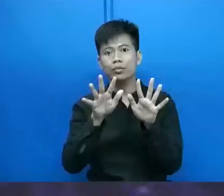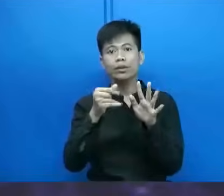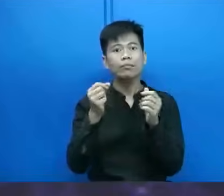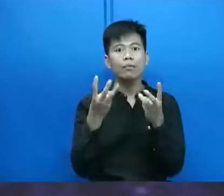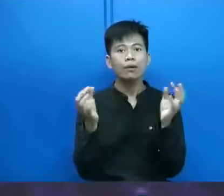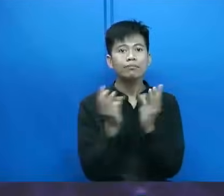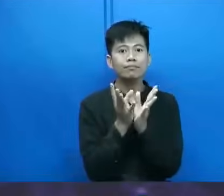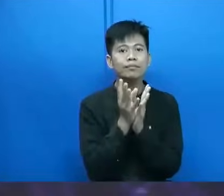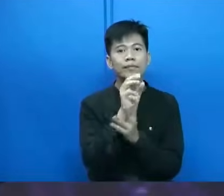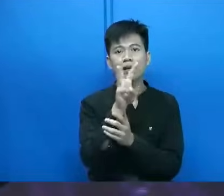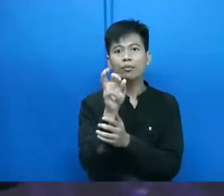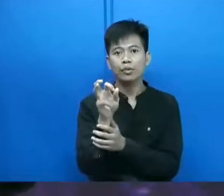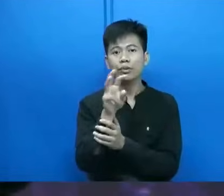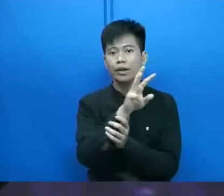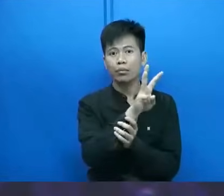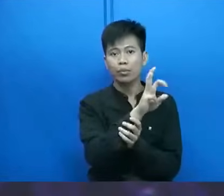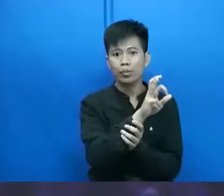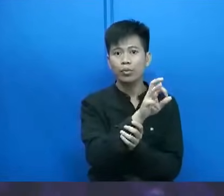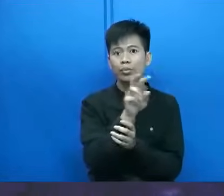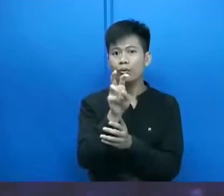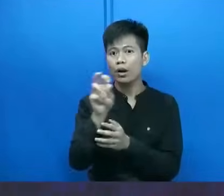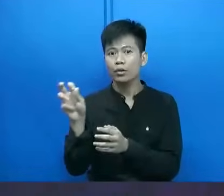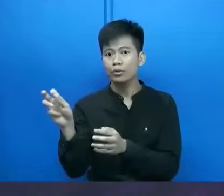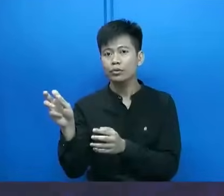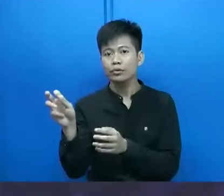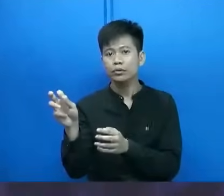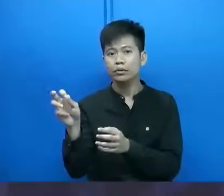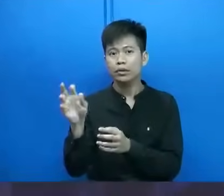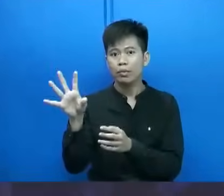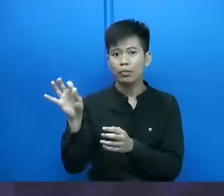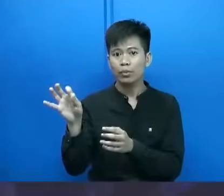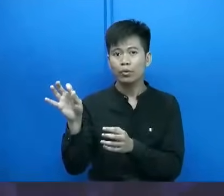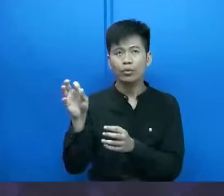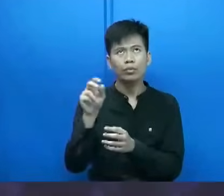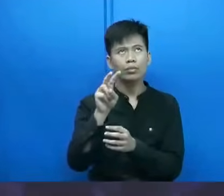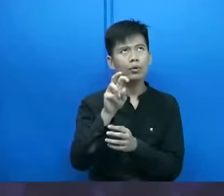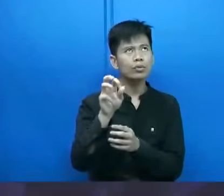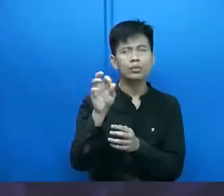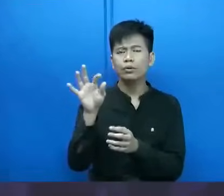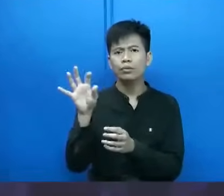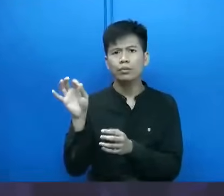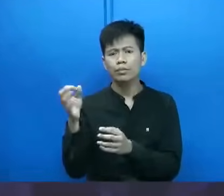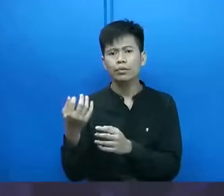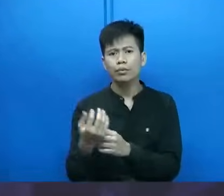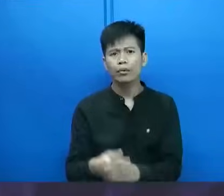berapa? 30 ya. 30, kemudian ini 200. 50, 200, kemudian